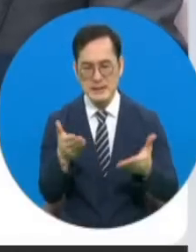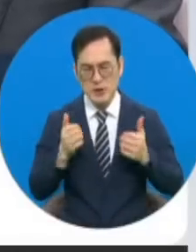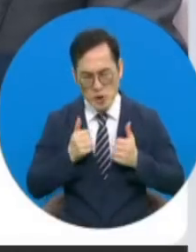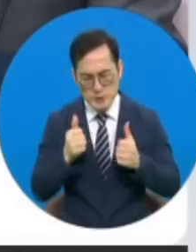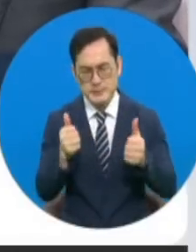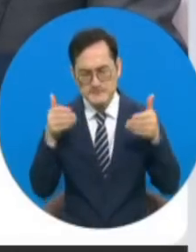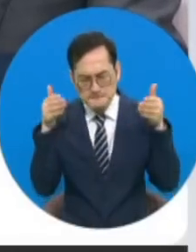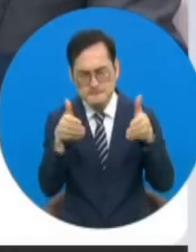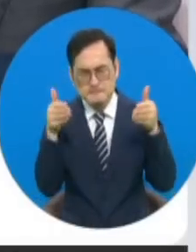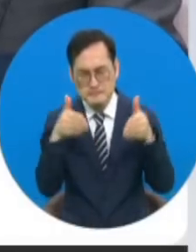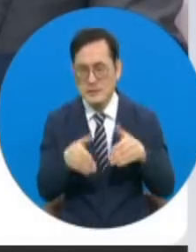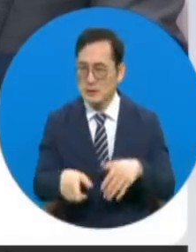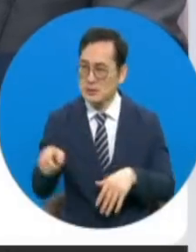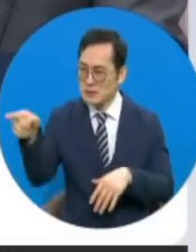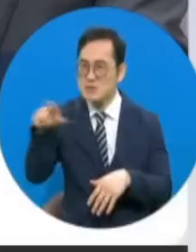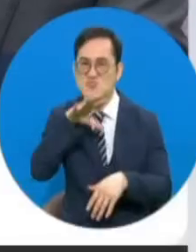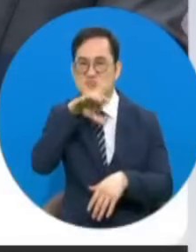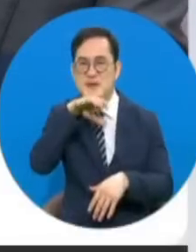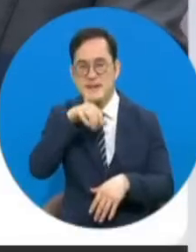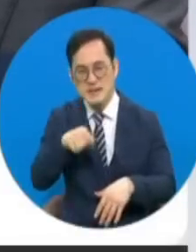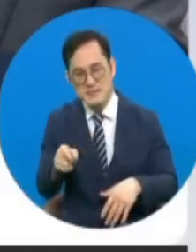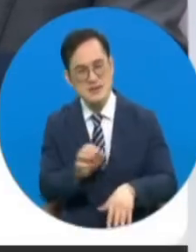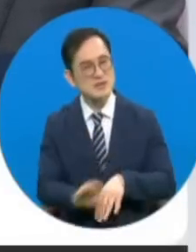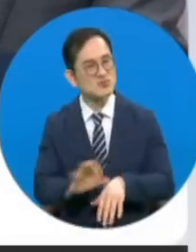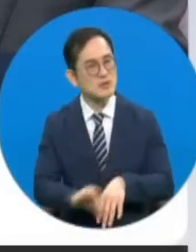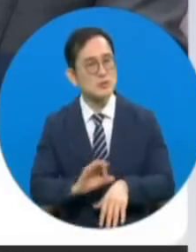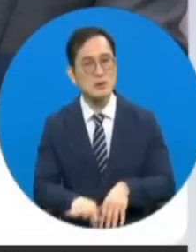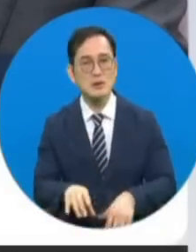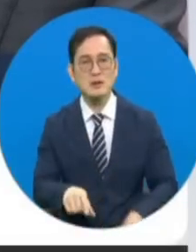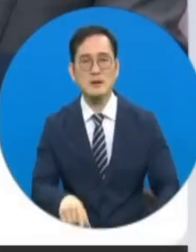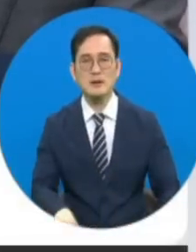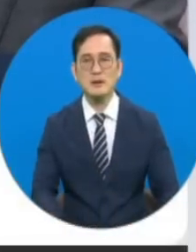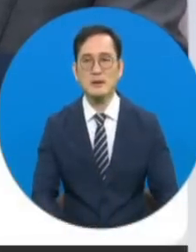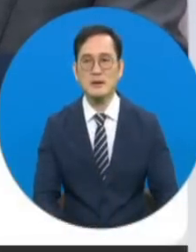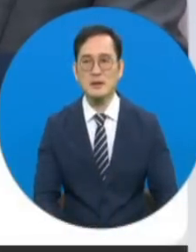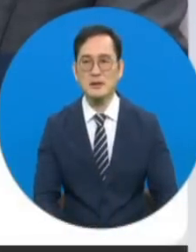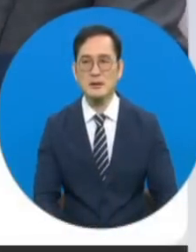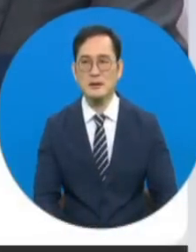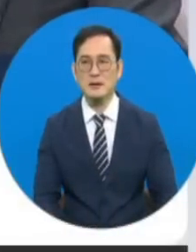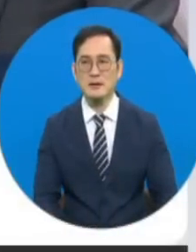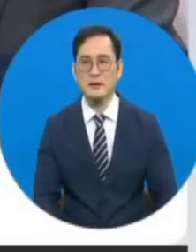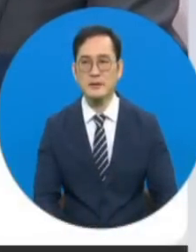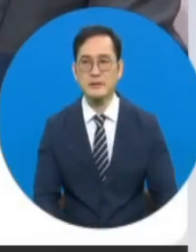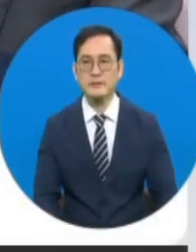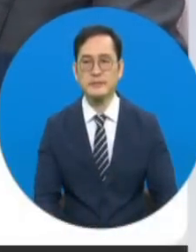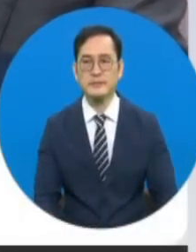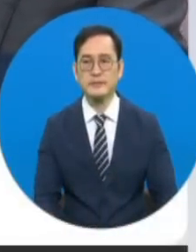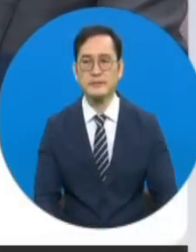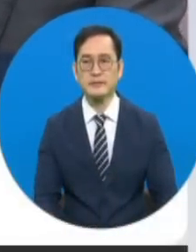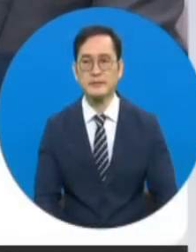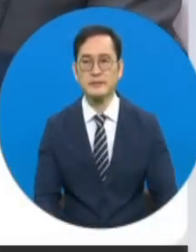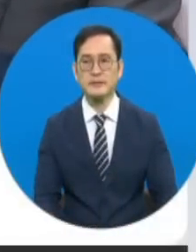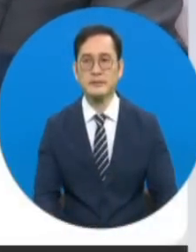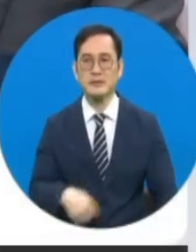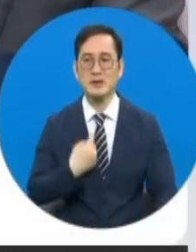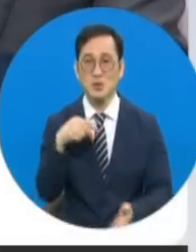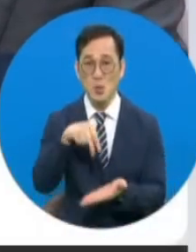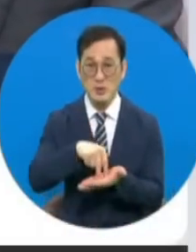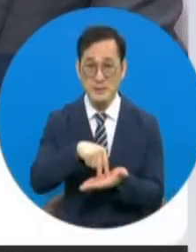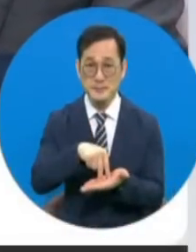국민에게 신뢰를 할 수 있는 투표 행위를 할 수 있도록 도와줬어야 되는데 그런 것들은 방기하고 실제로